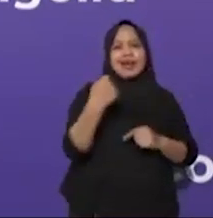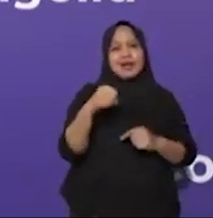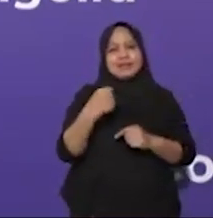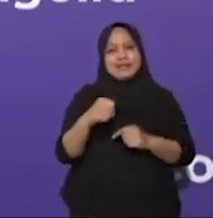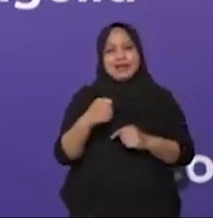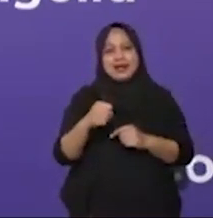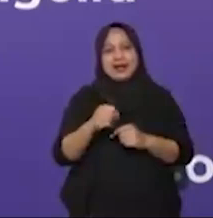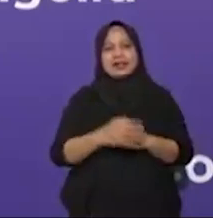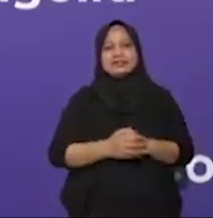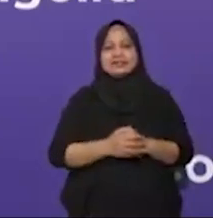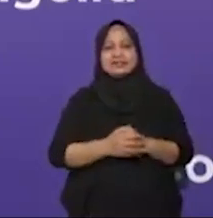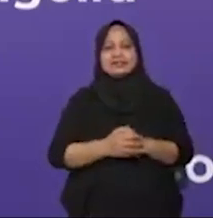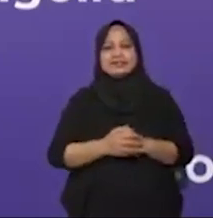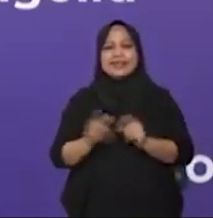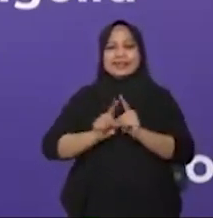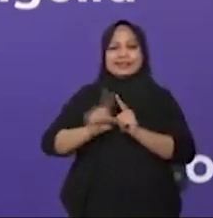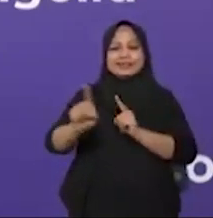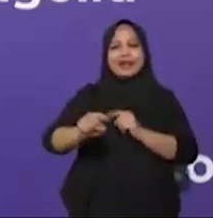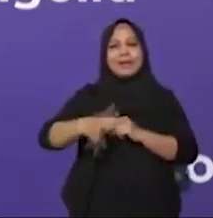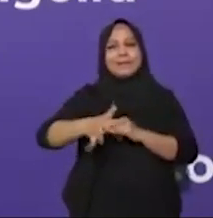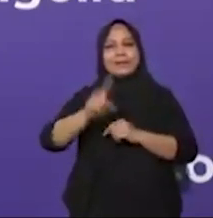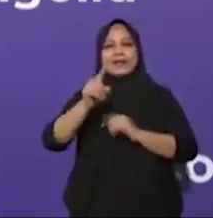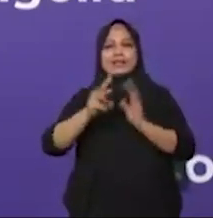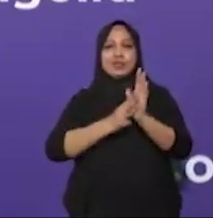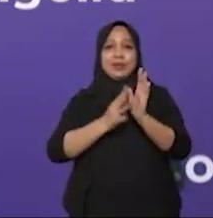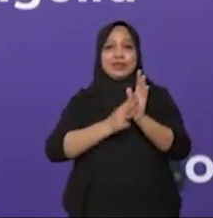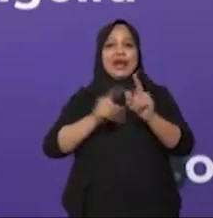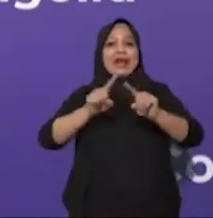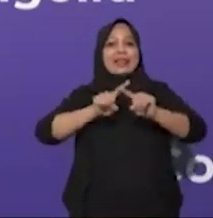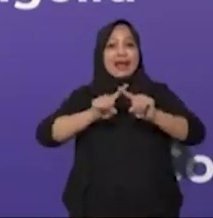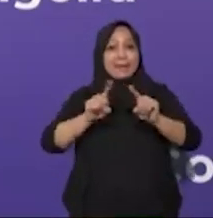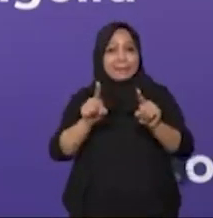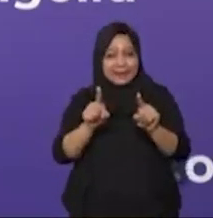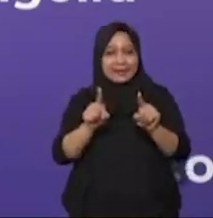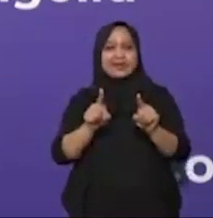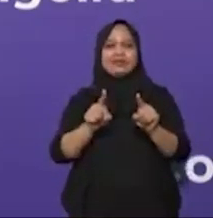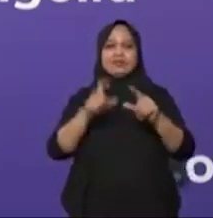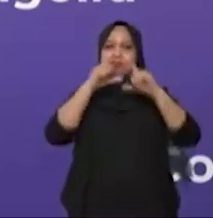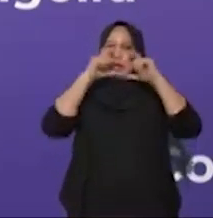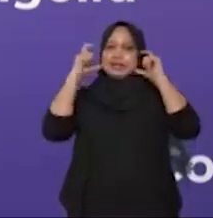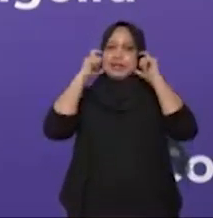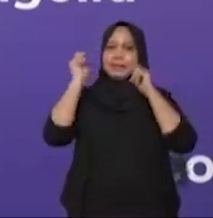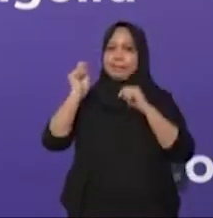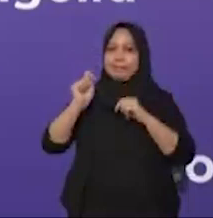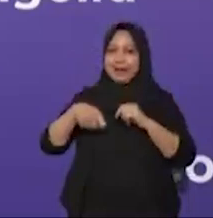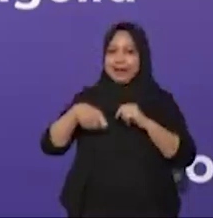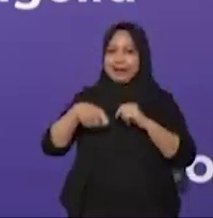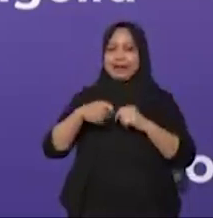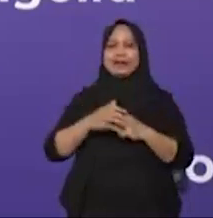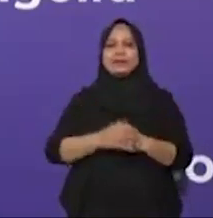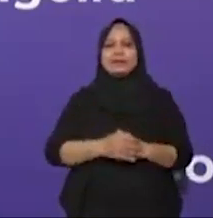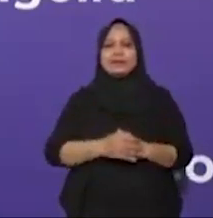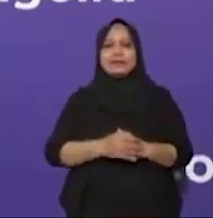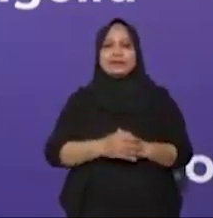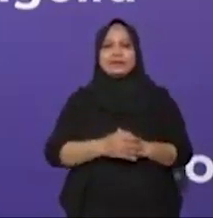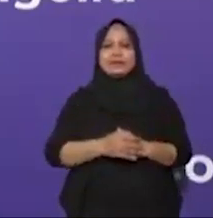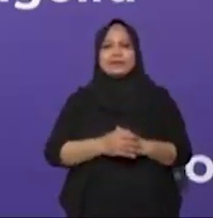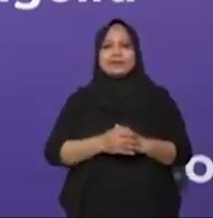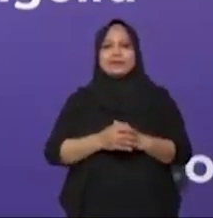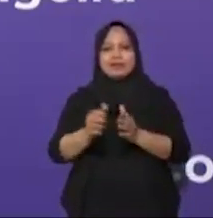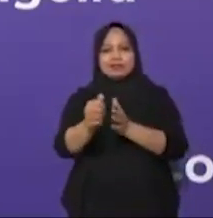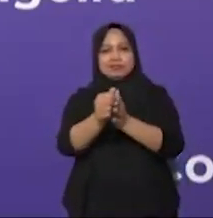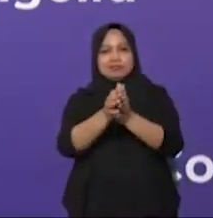paling tidak 1 meter namun mereka melindungi dengan menggunakan masker melindungi dengan kemudian